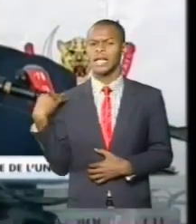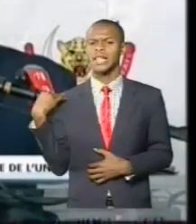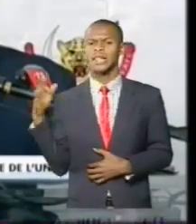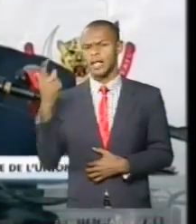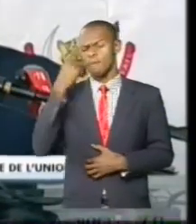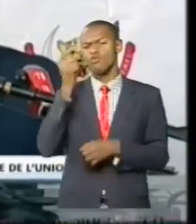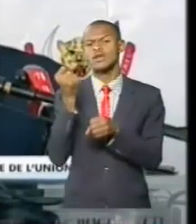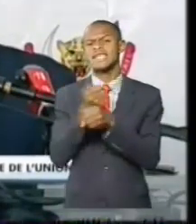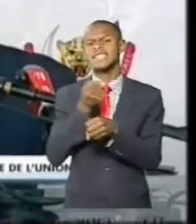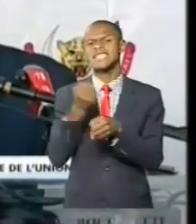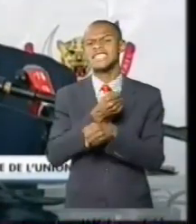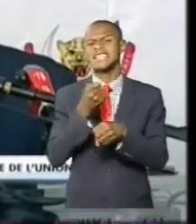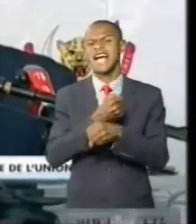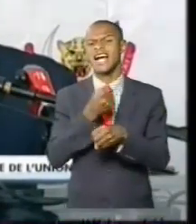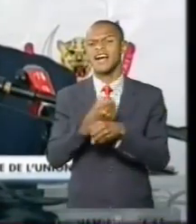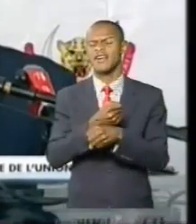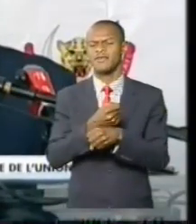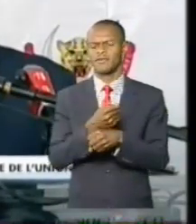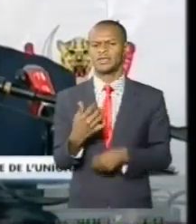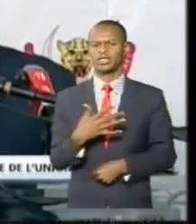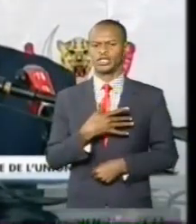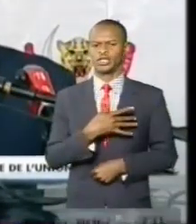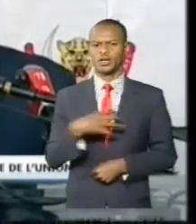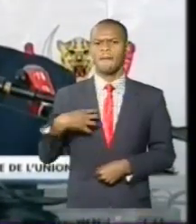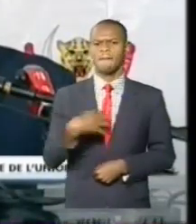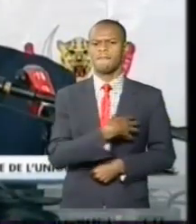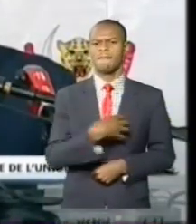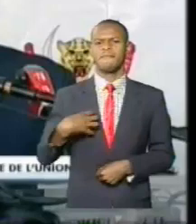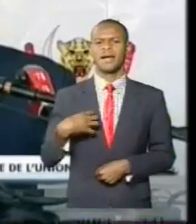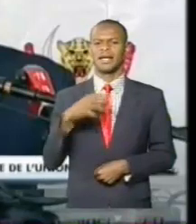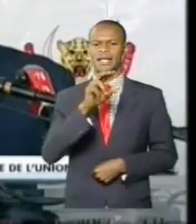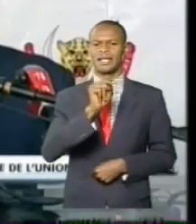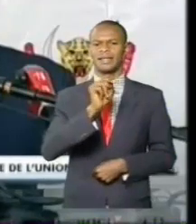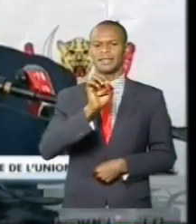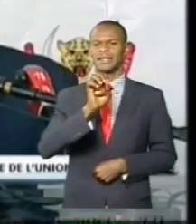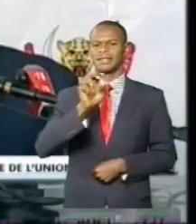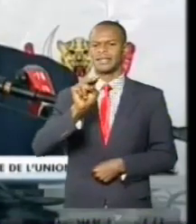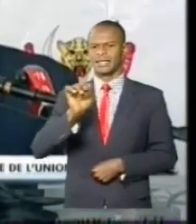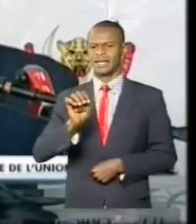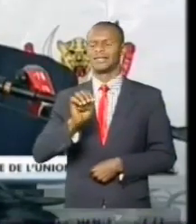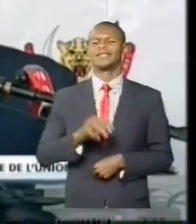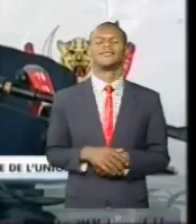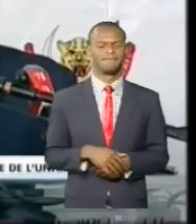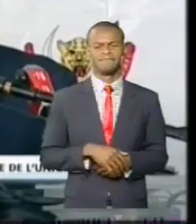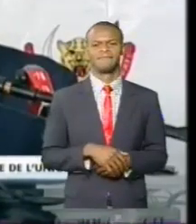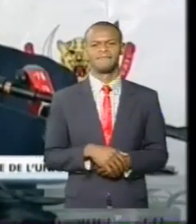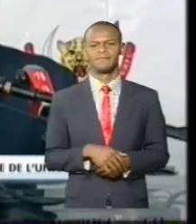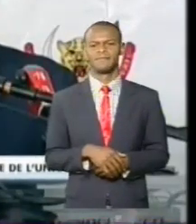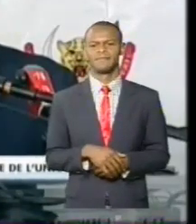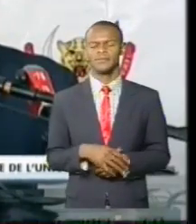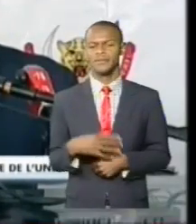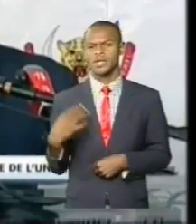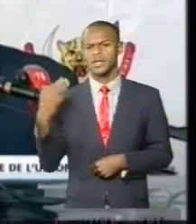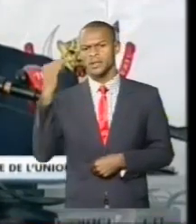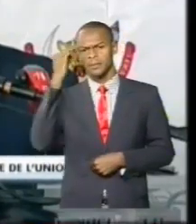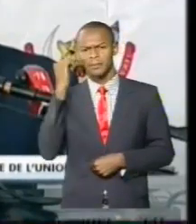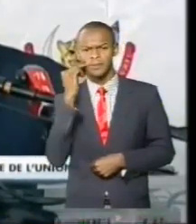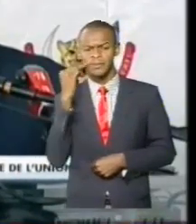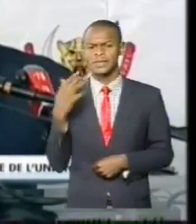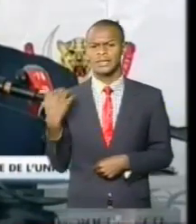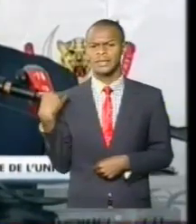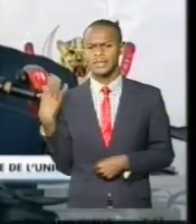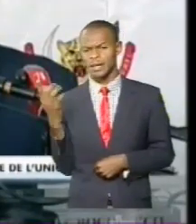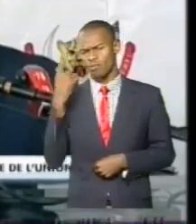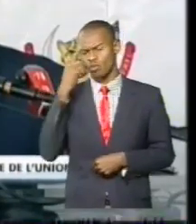Prévoyance sociale, Madame Néné Nkoulou Ilunga. Ministre d'État, ministre